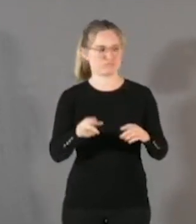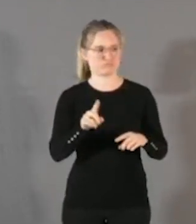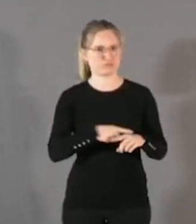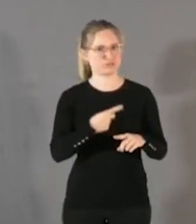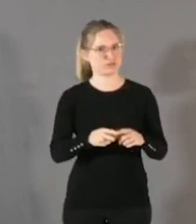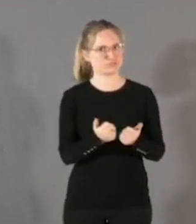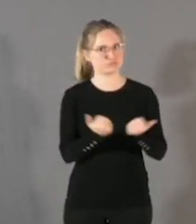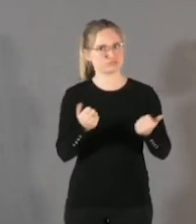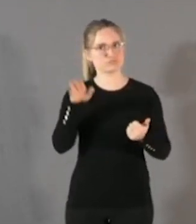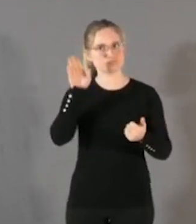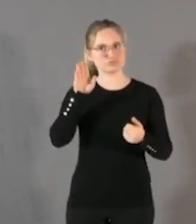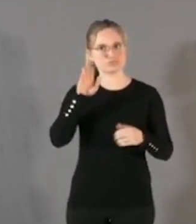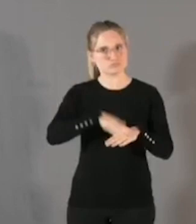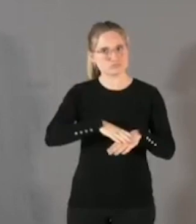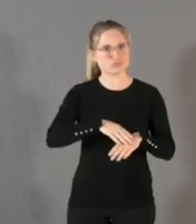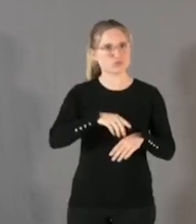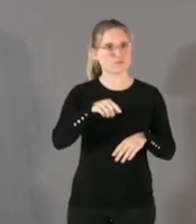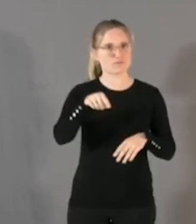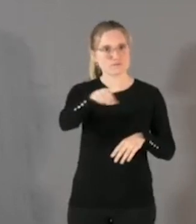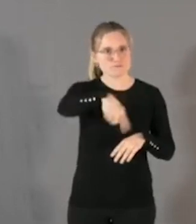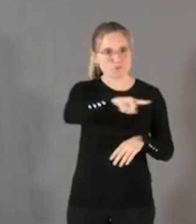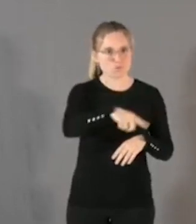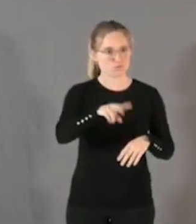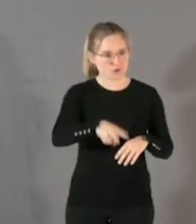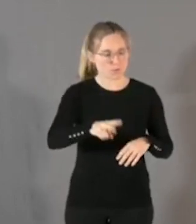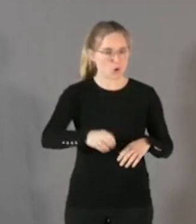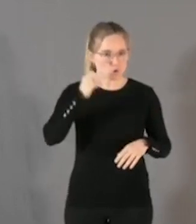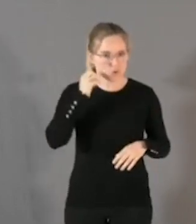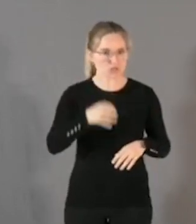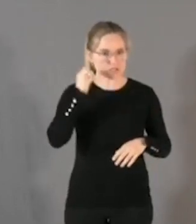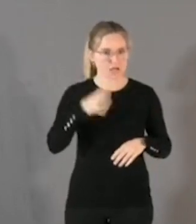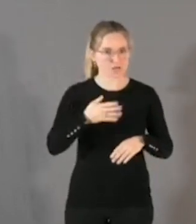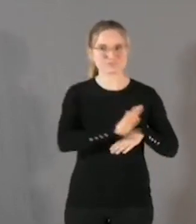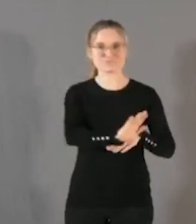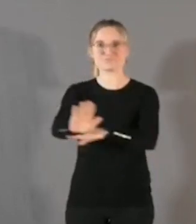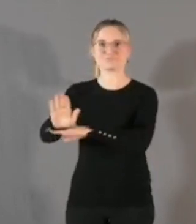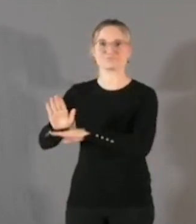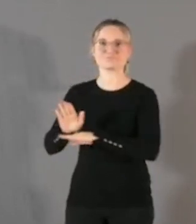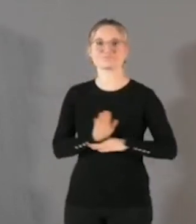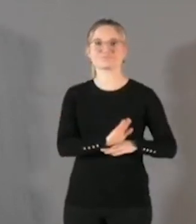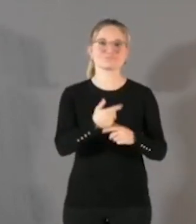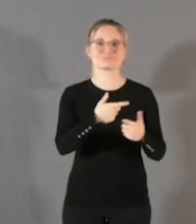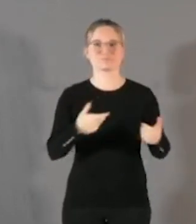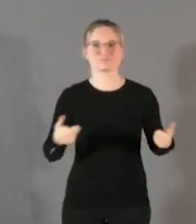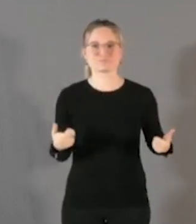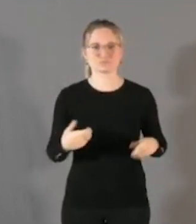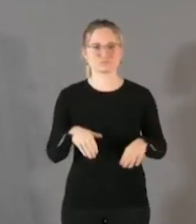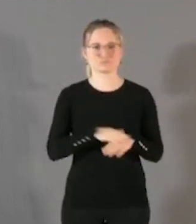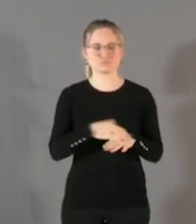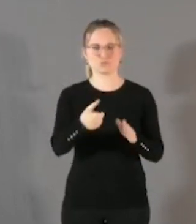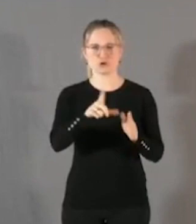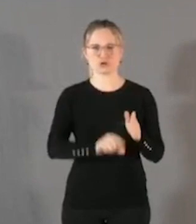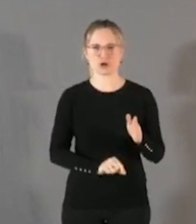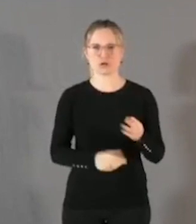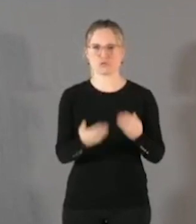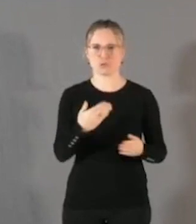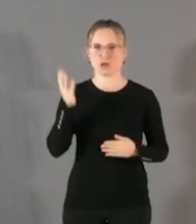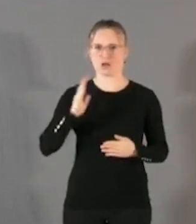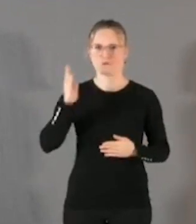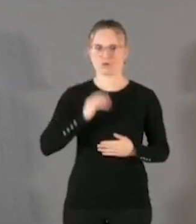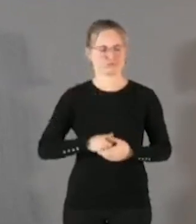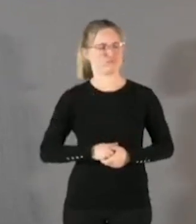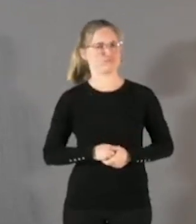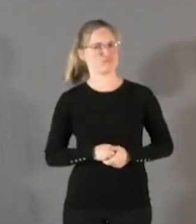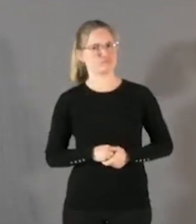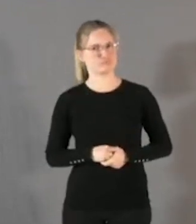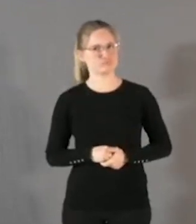c'est vraiment ce que vous faites au quotidien, et vous le faites bien. Et en plus, ça nous coûte, non seulement ça ne coûte rien, mais ça nous coûte moins.